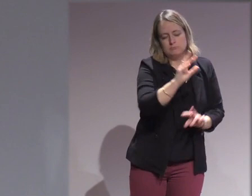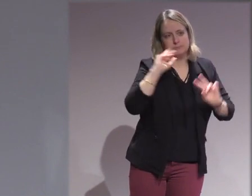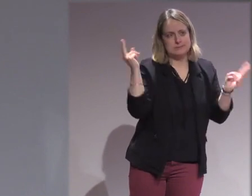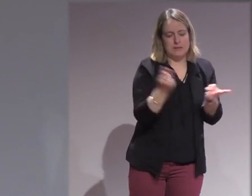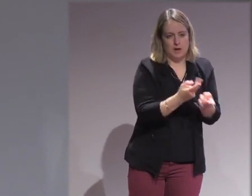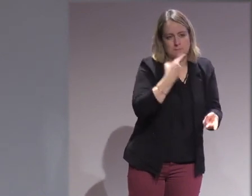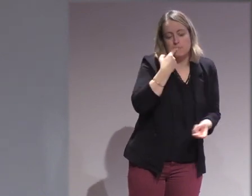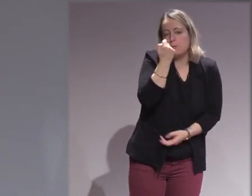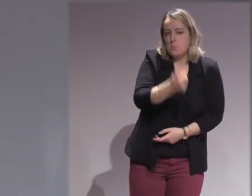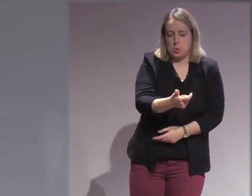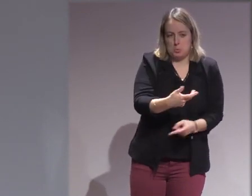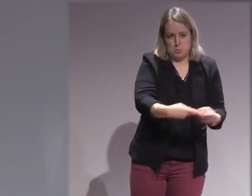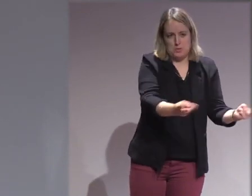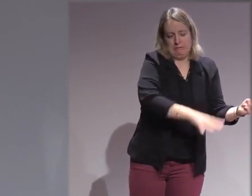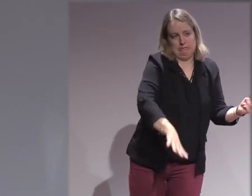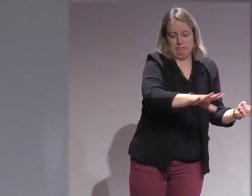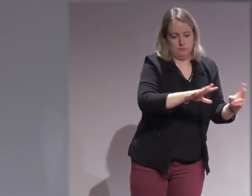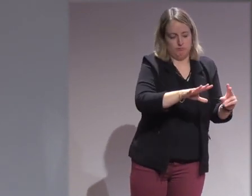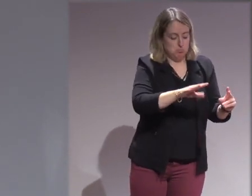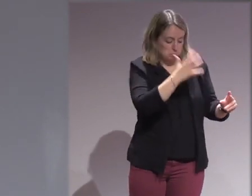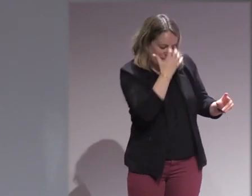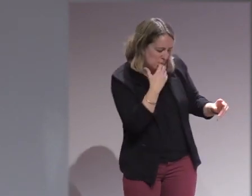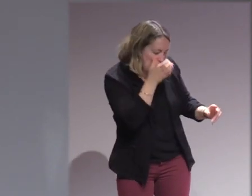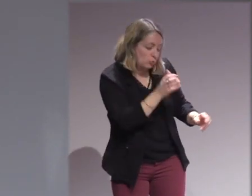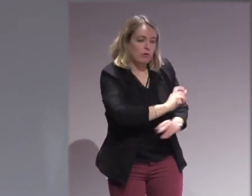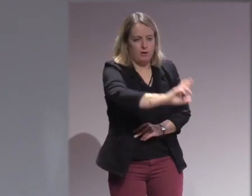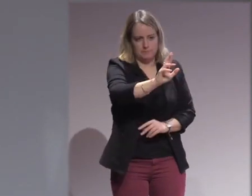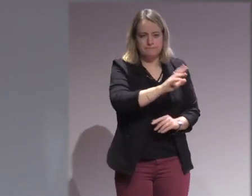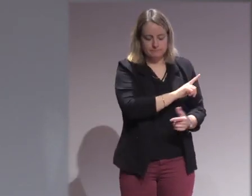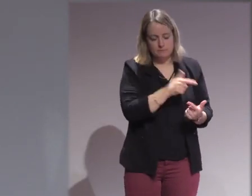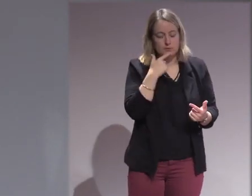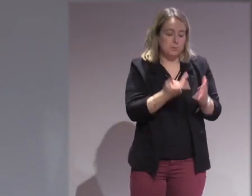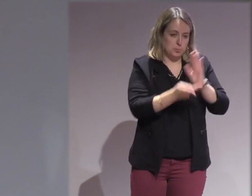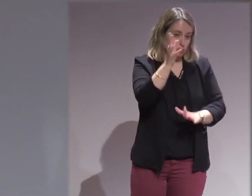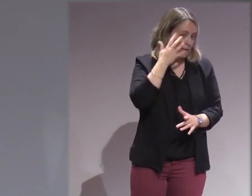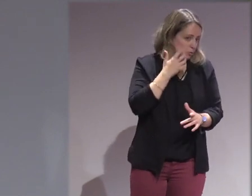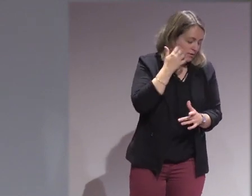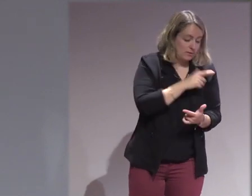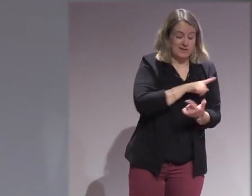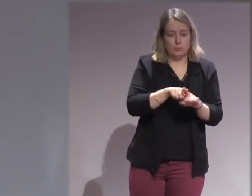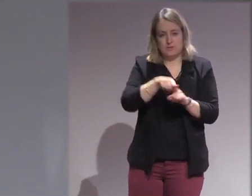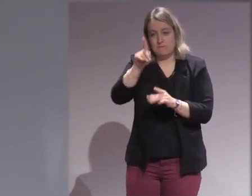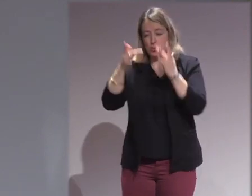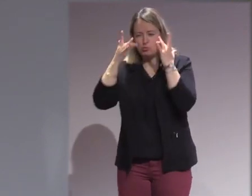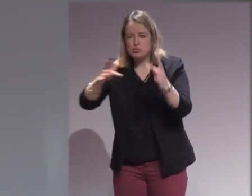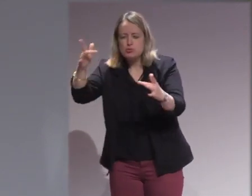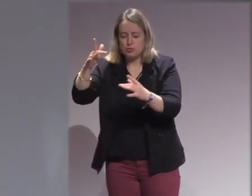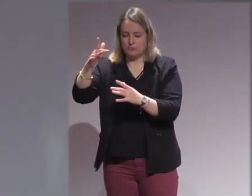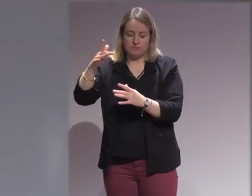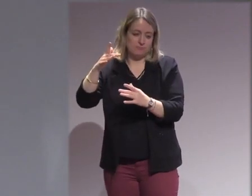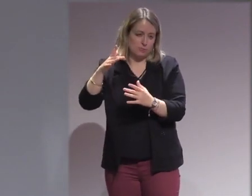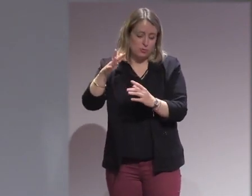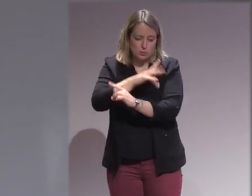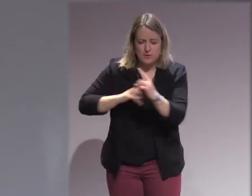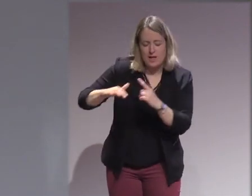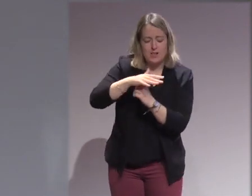la parole publiquement, sont assez peu pris et prises au sérieux. Et puis, ça demande aussi, effectivement, d'avoir un capital culturel, social et économique qui fait que